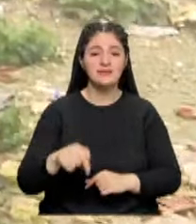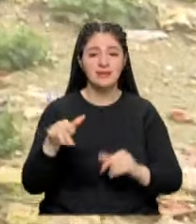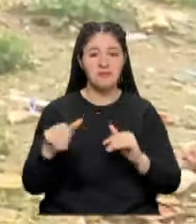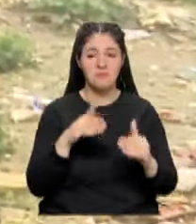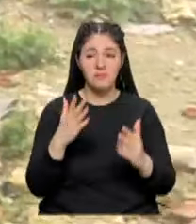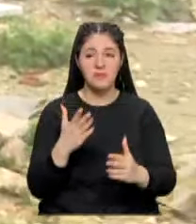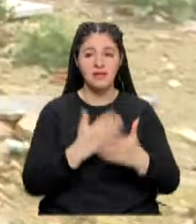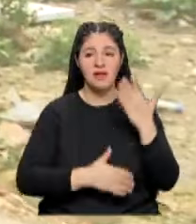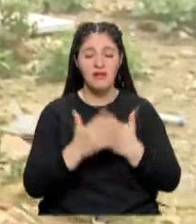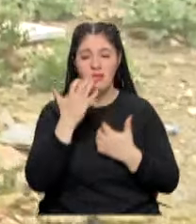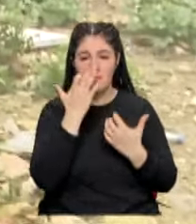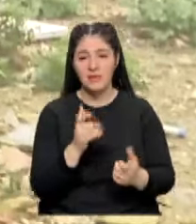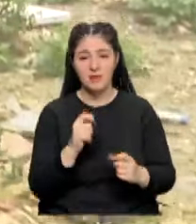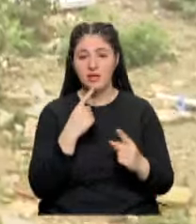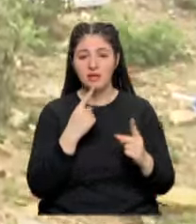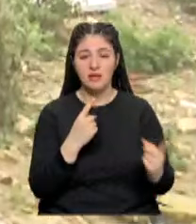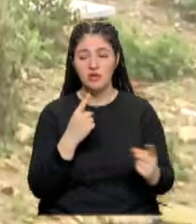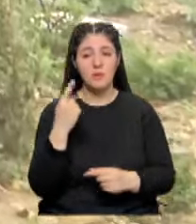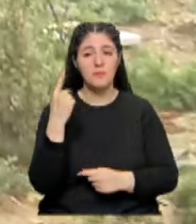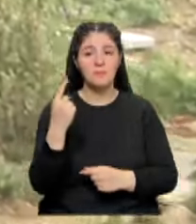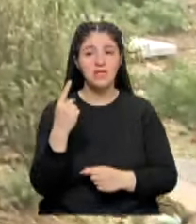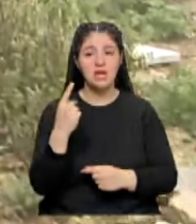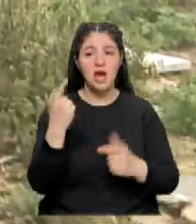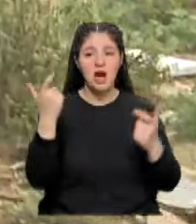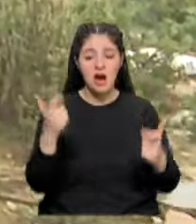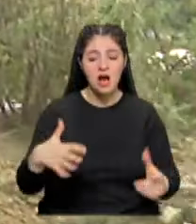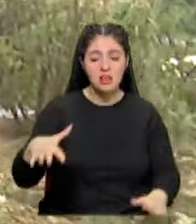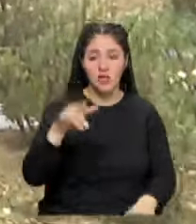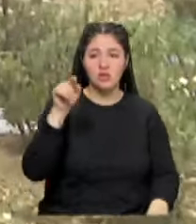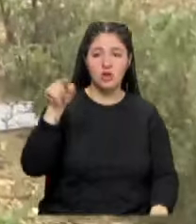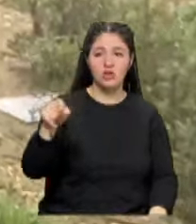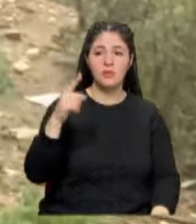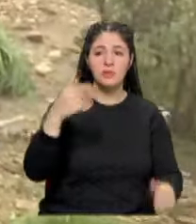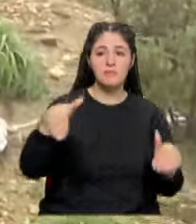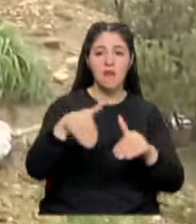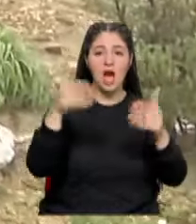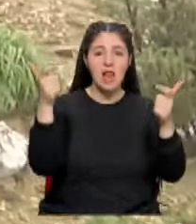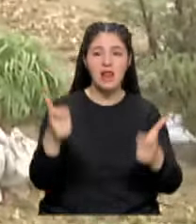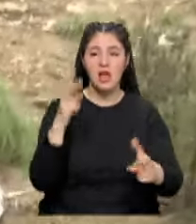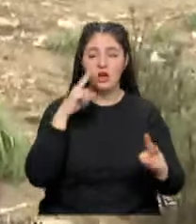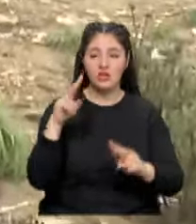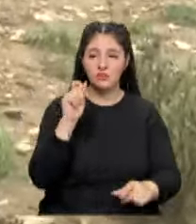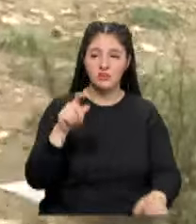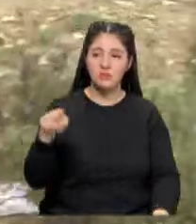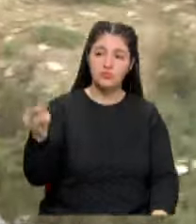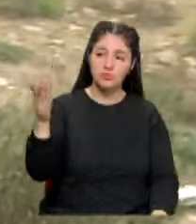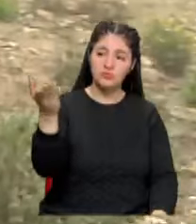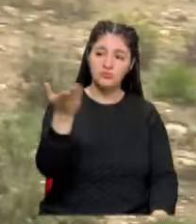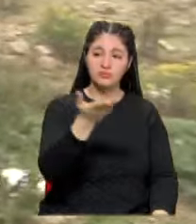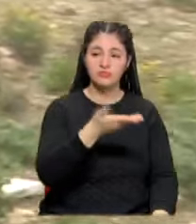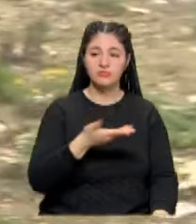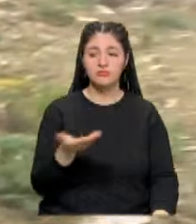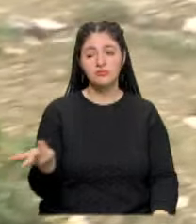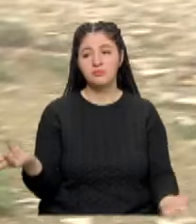depremde. Yaralar sarıldı deniliyor. Bir alan göstereceğim, bir mahalle göstereceğim sizlere. Buyurun